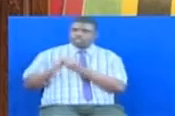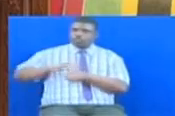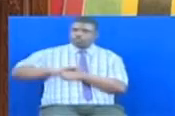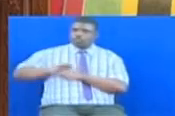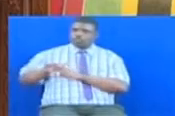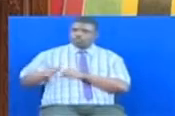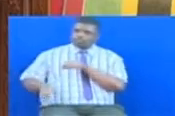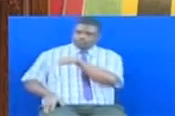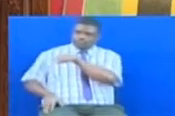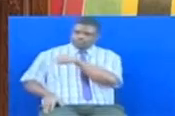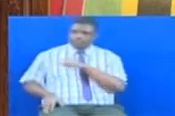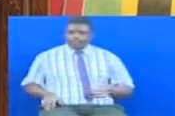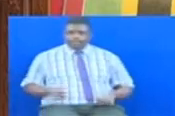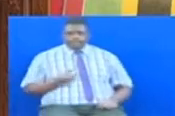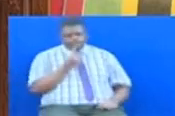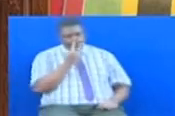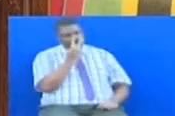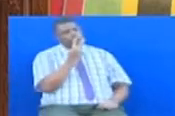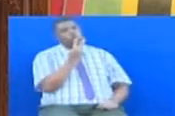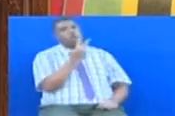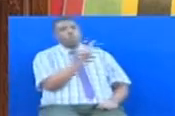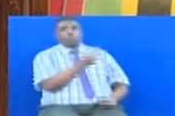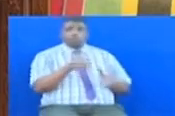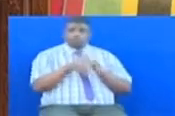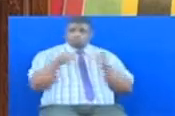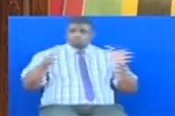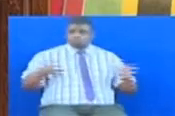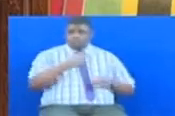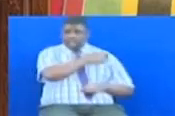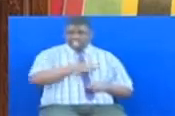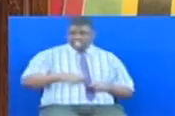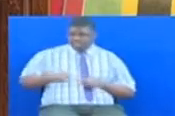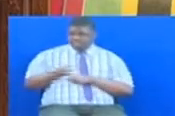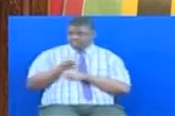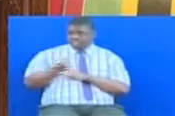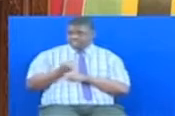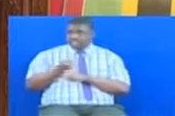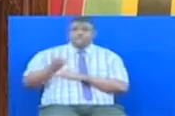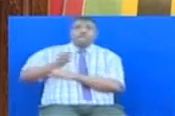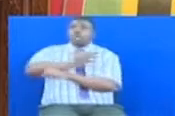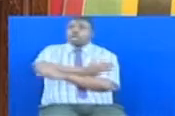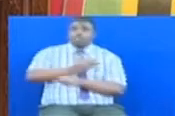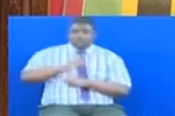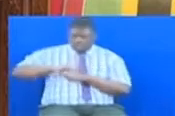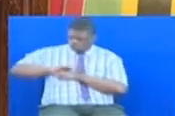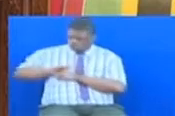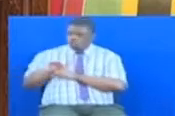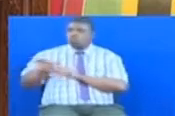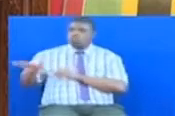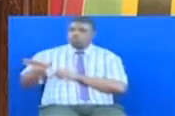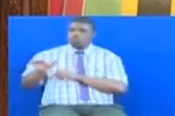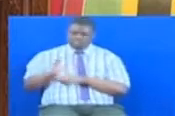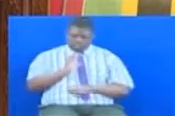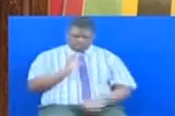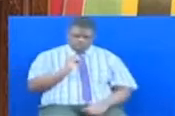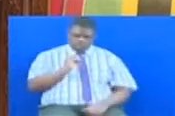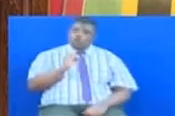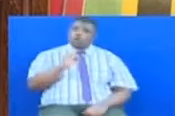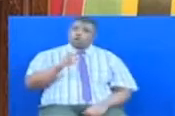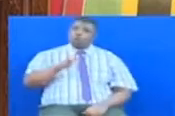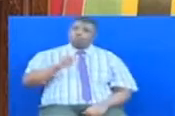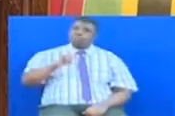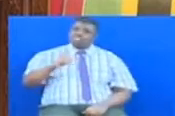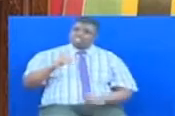ni maono makubwa ambayo rais aliyafanya hata kabla ya COVID-19 kutokea. Kikubwa, sisi mbeba